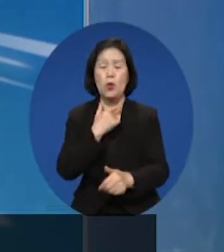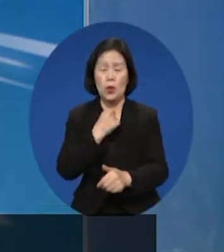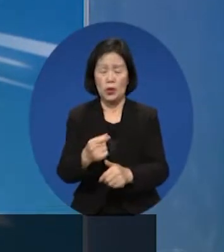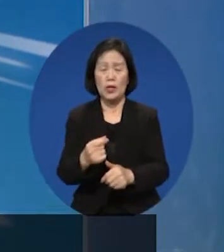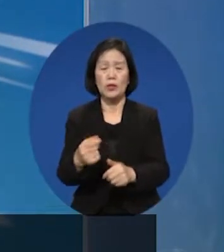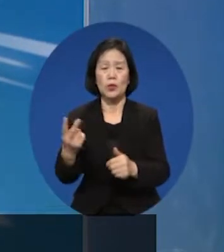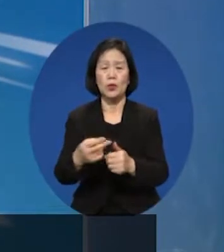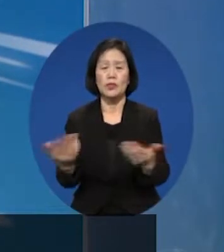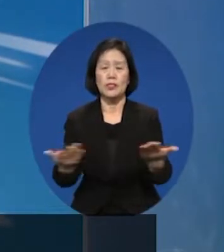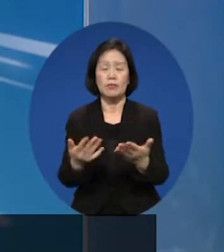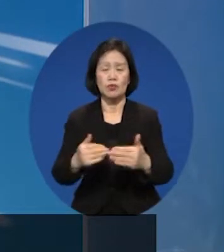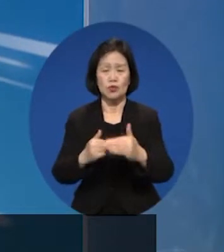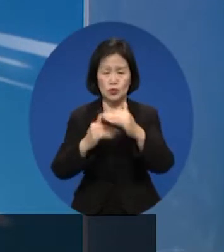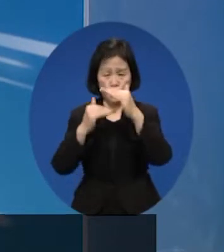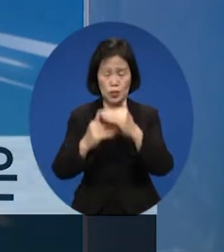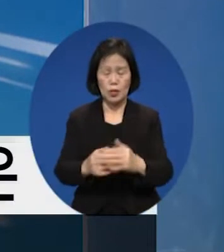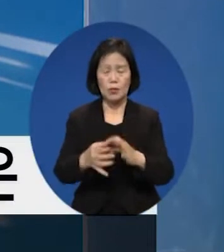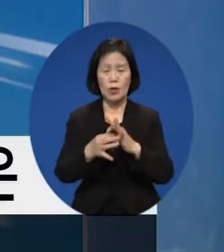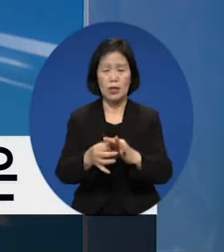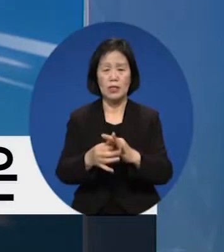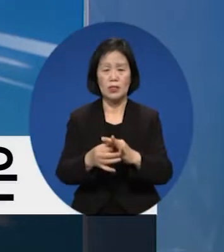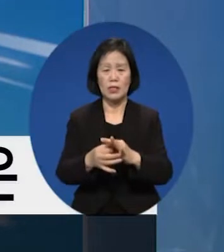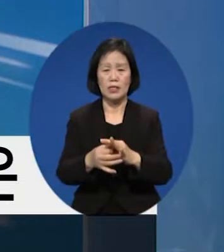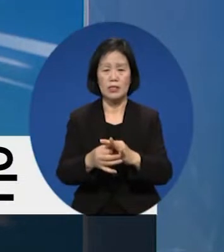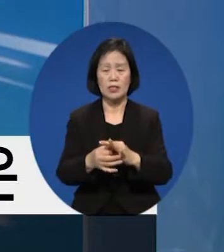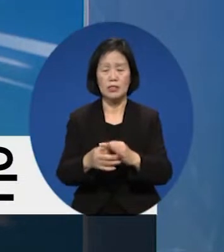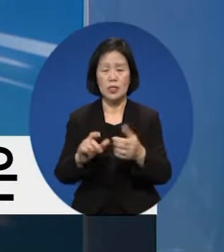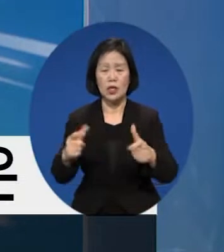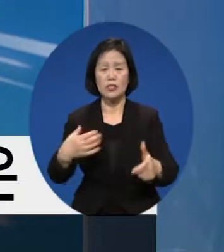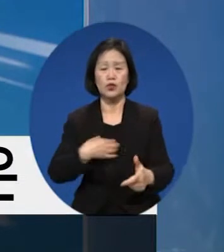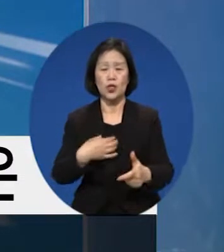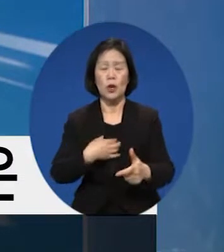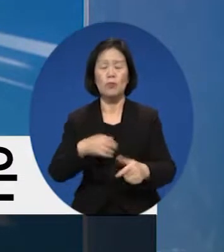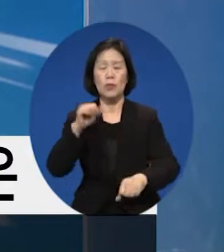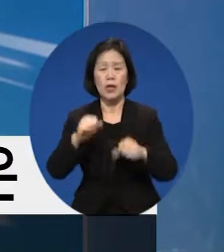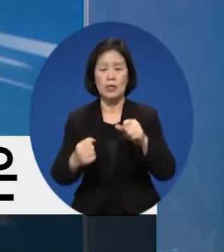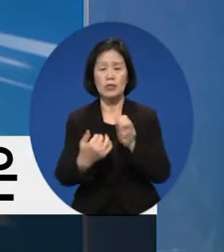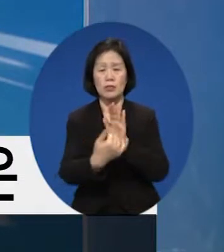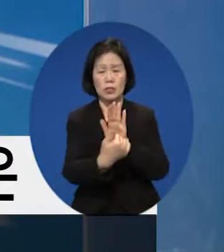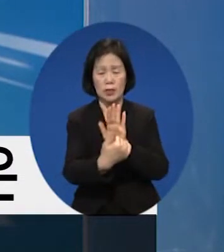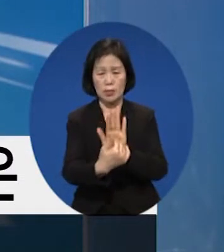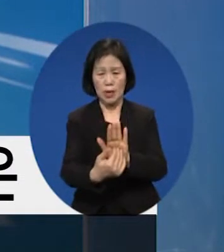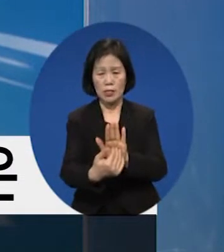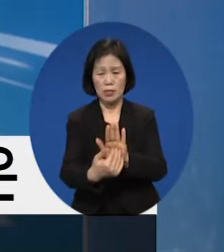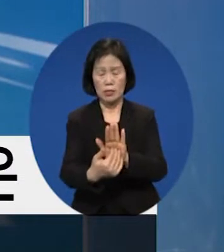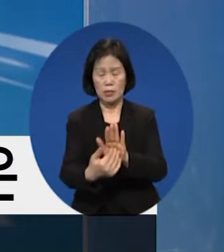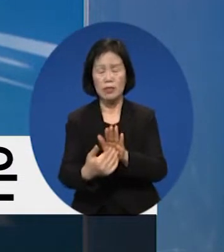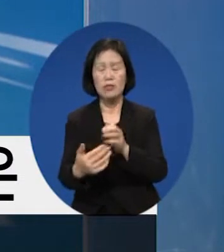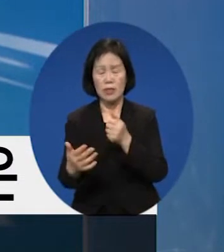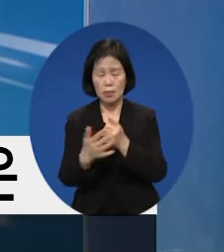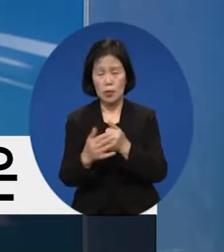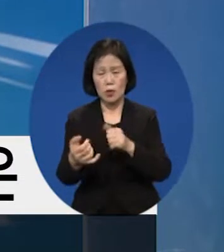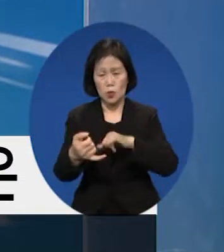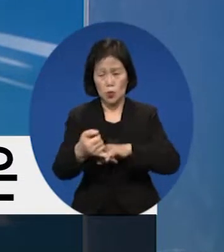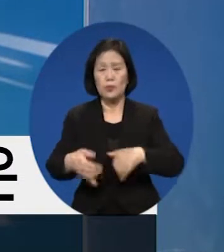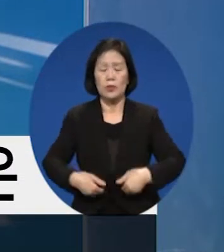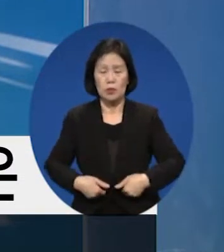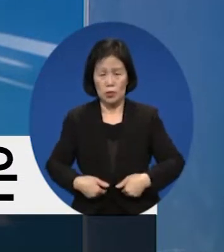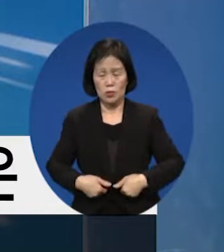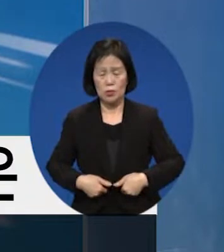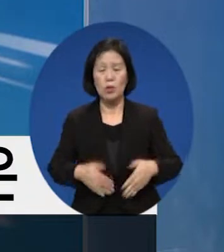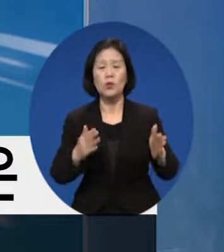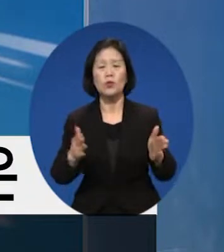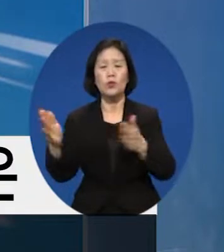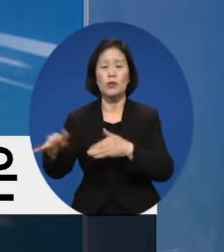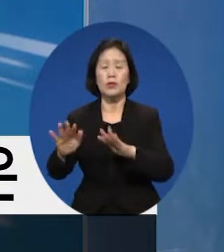그런 직무수행과 관련돼서 벌어질 수 있는 여러 위법행위를 사전에 방지한다는 측면에서도 꼭 필요한 것이라고 보고 있고요. 그 다음에 이